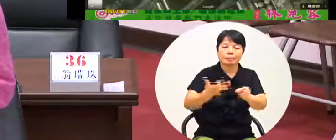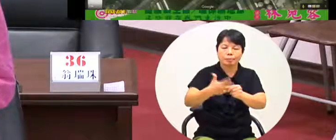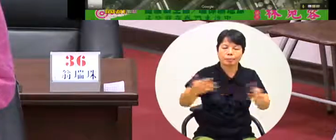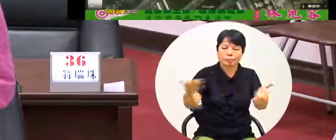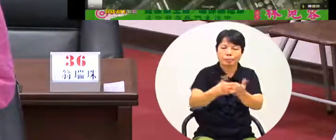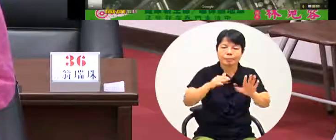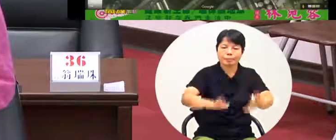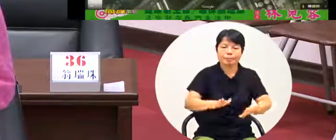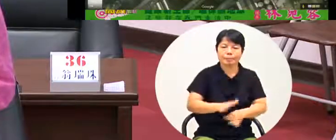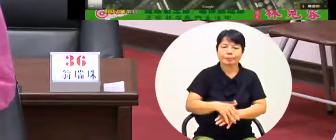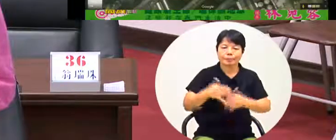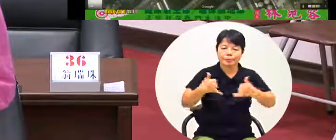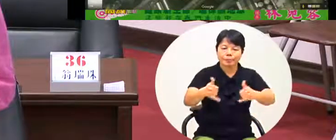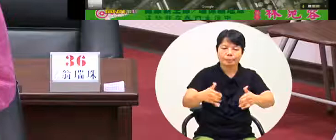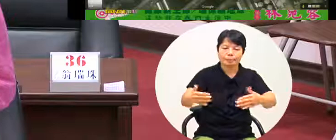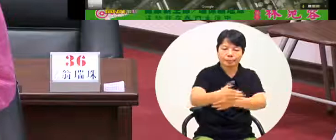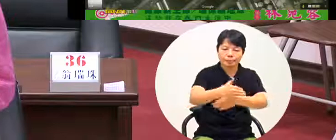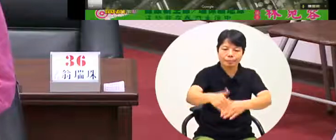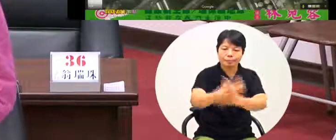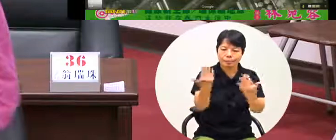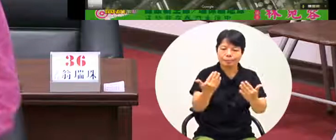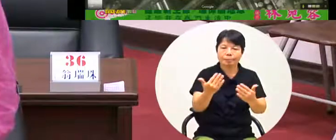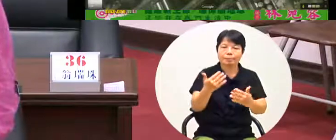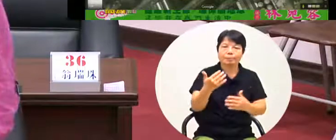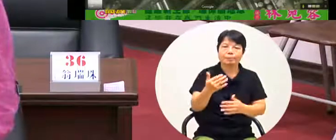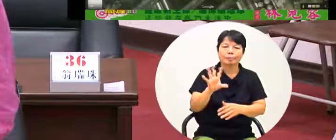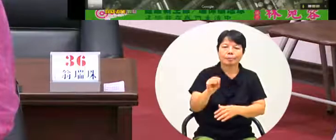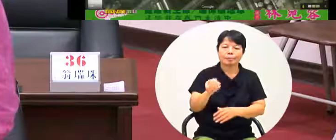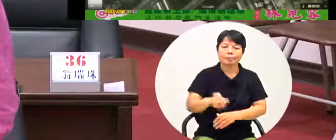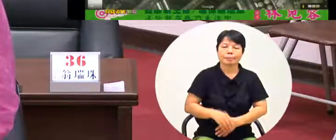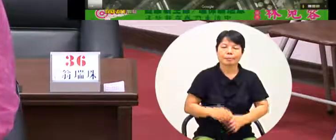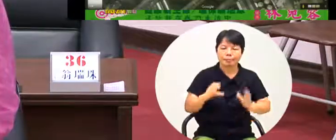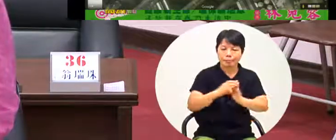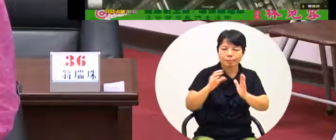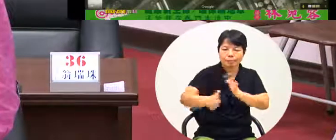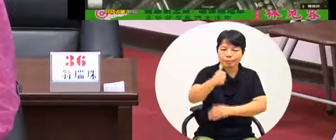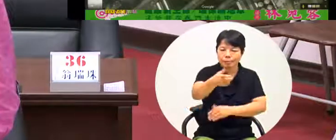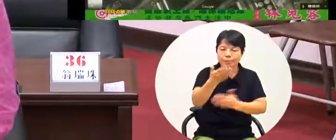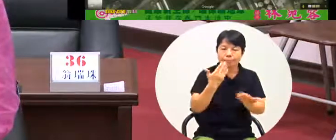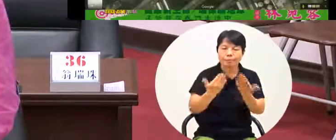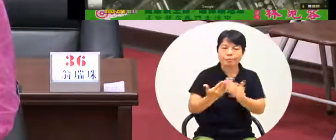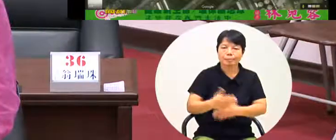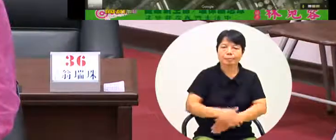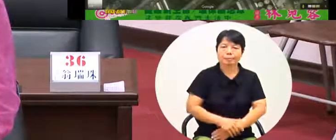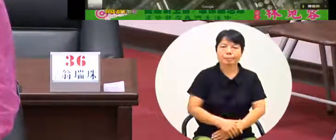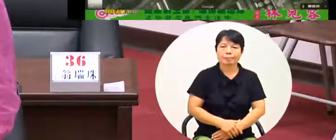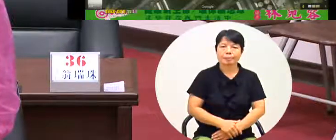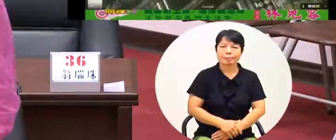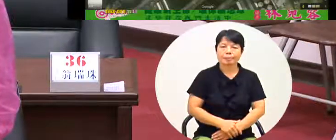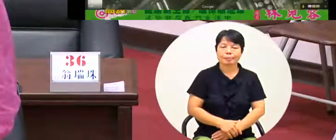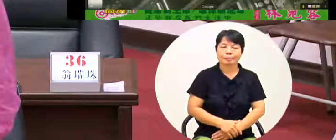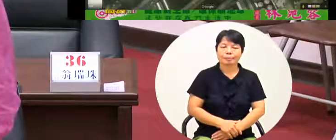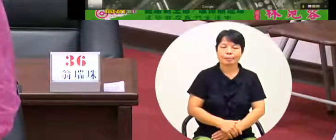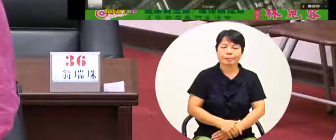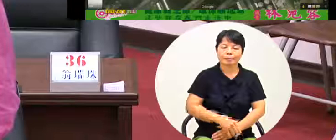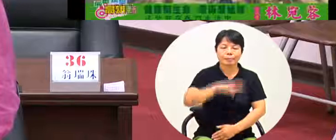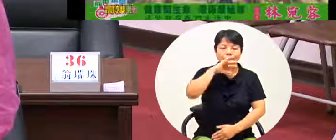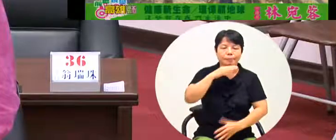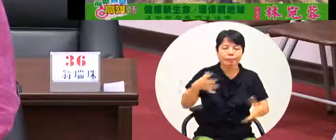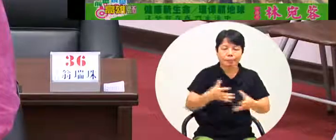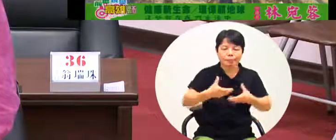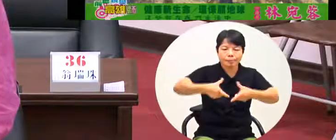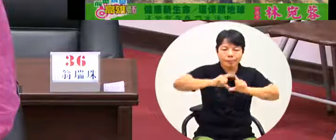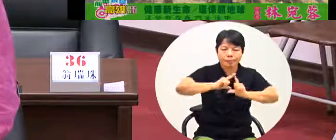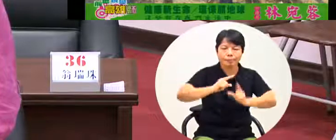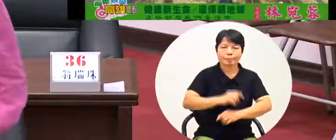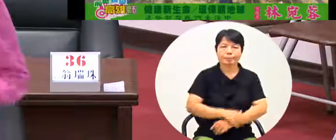有？我们的局长你知道吗？等一下，你再给我一个。善意的回应哦，